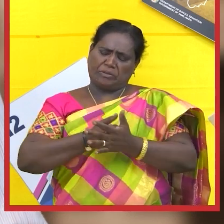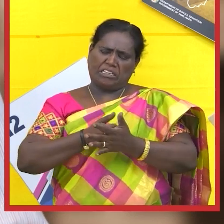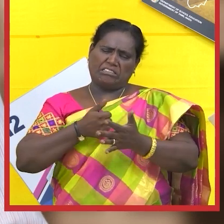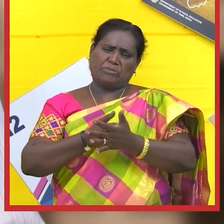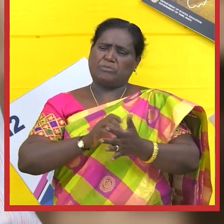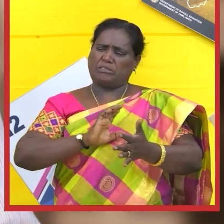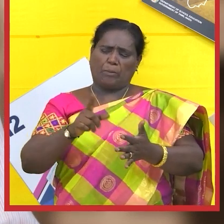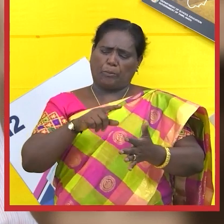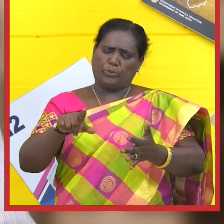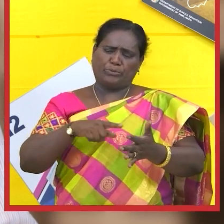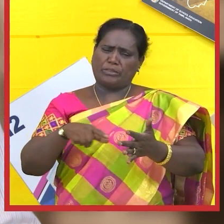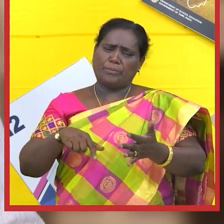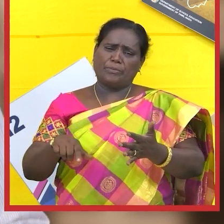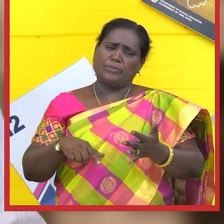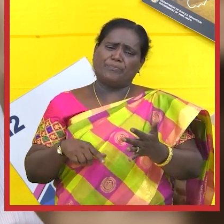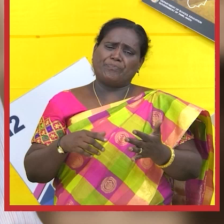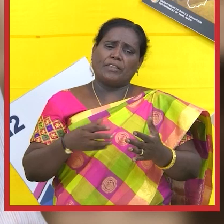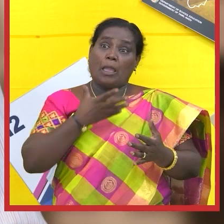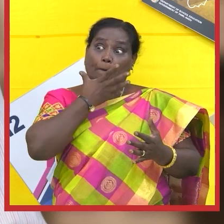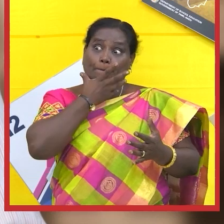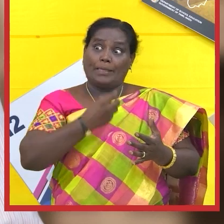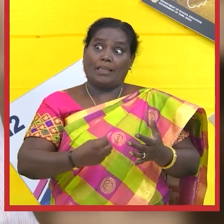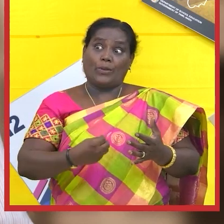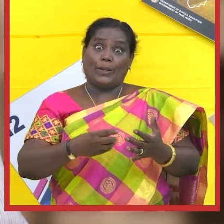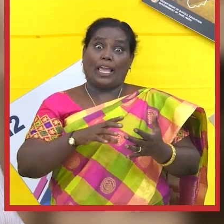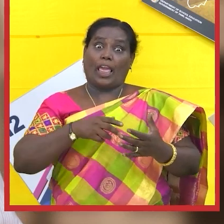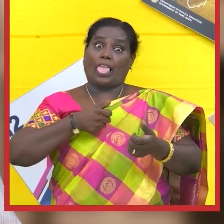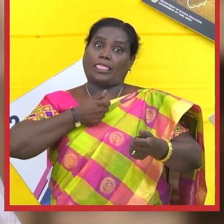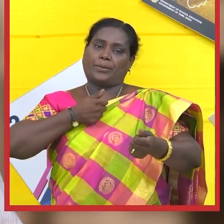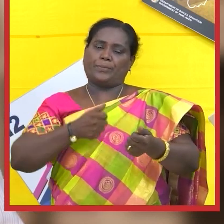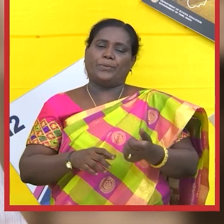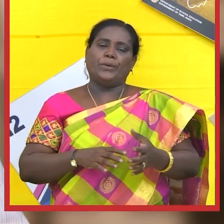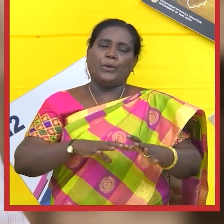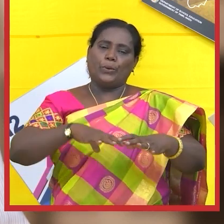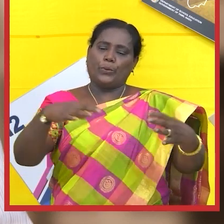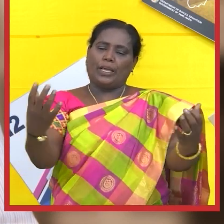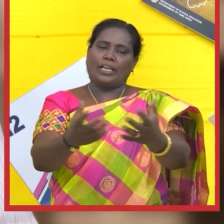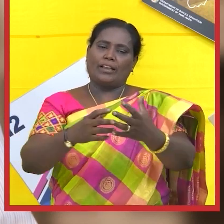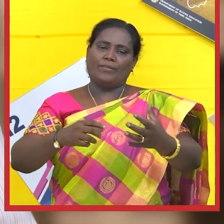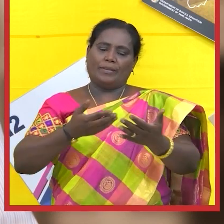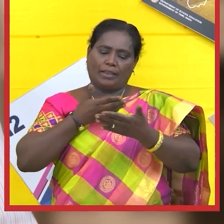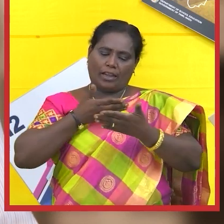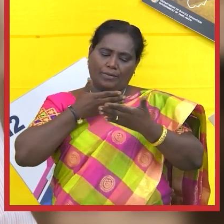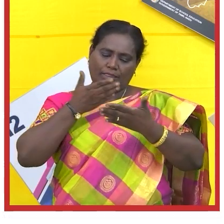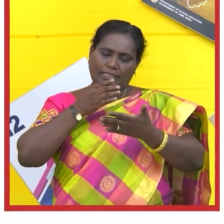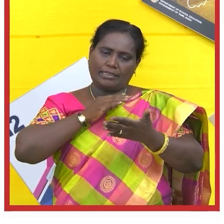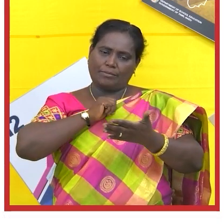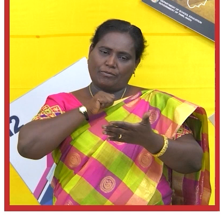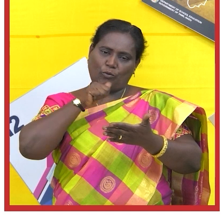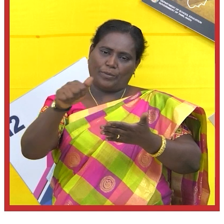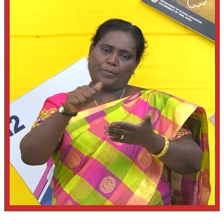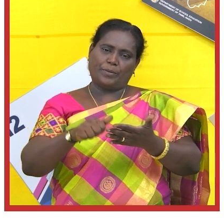எதிர்க்கிறார்கள். ஆக பெரியாரனுடைய எதிர்ப்பால் குலக்கல்வி திட்டம் கைவிடப்படுகிறது. அது மட்டுமல்ல,